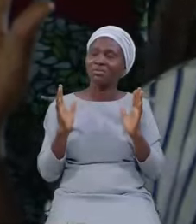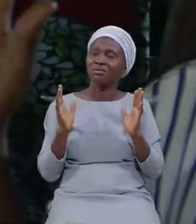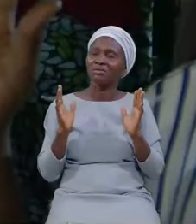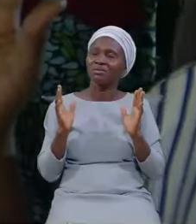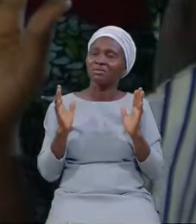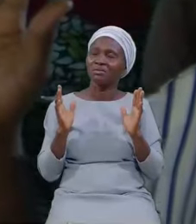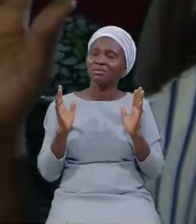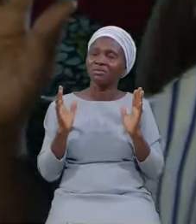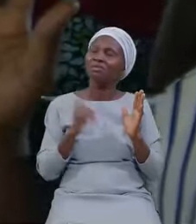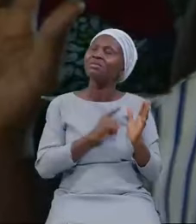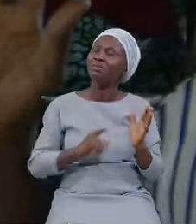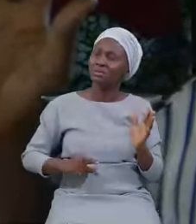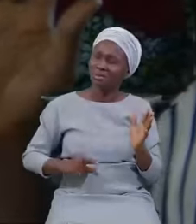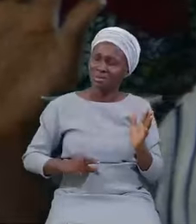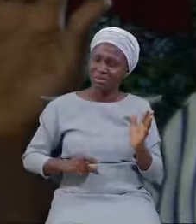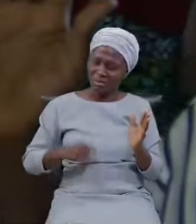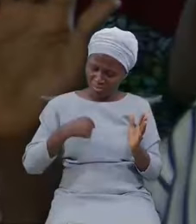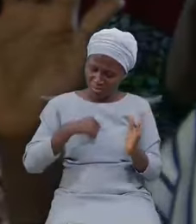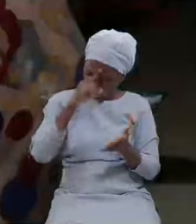Seigneur, je crois.